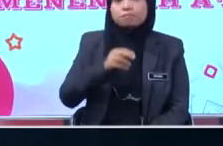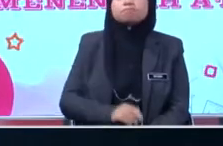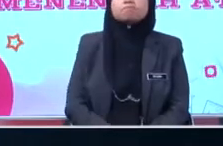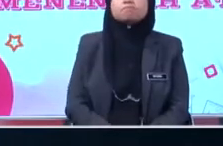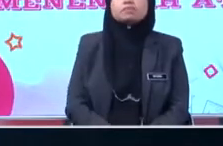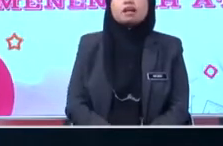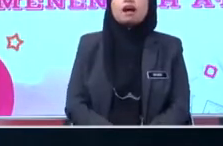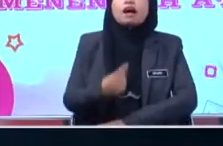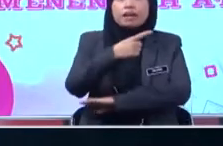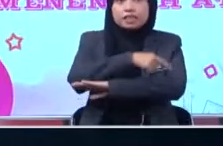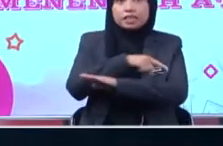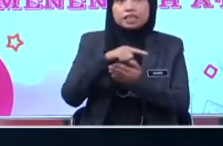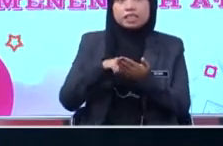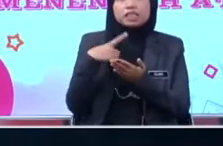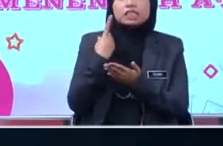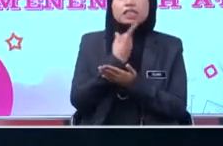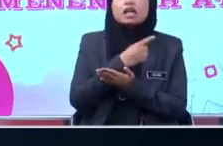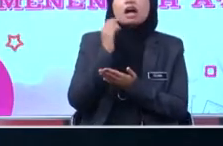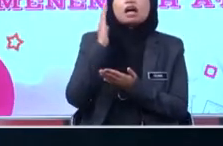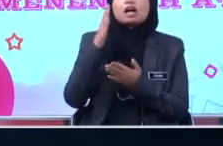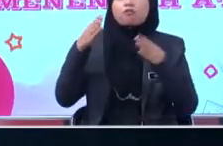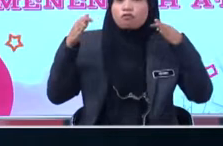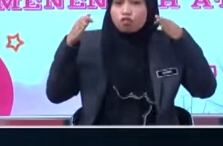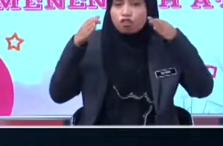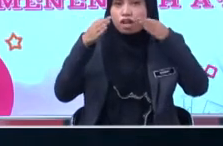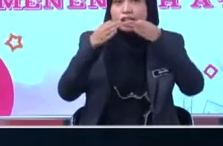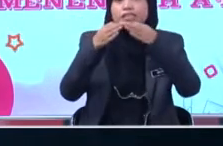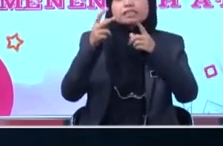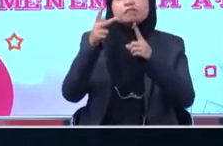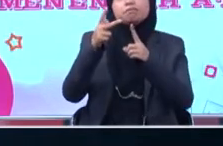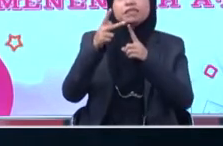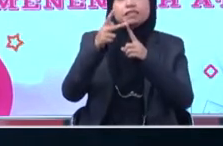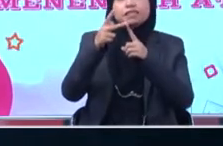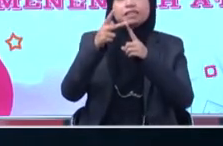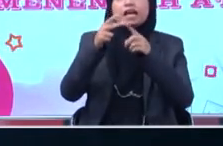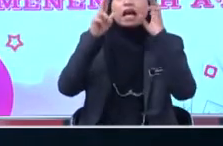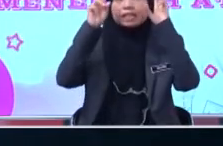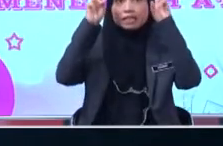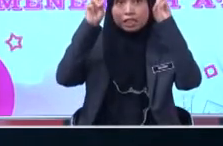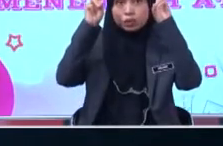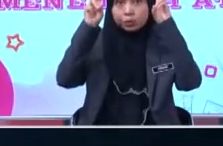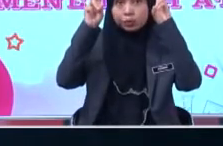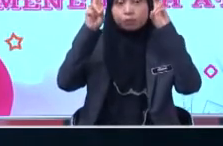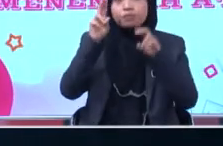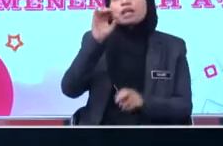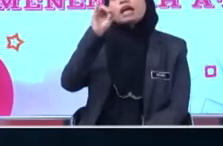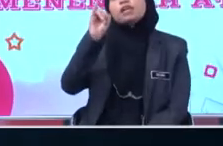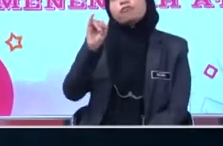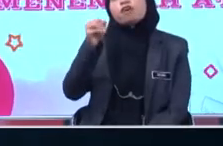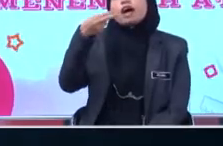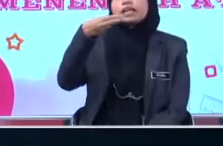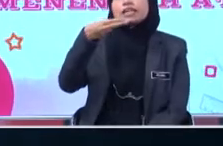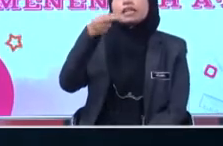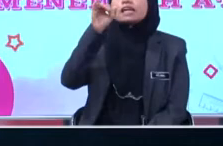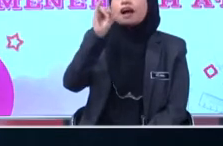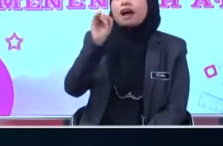nyeri ndak ya Kakak tahu kita akan fokuskan kepada attajau itu ikhfa Haqiqi